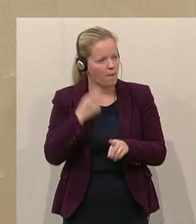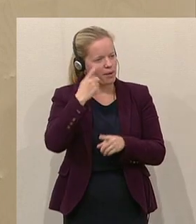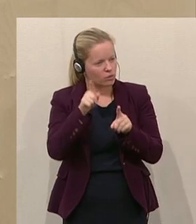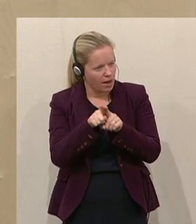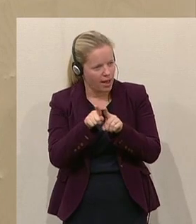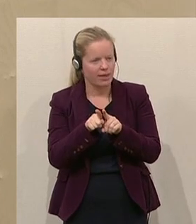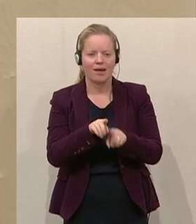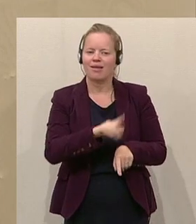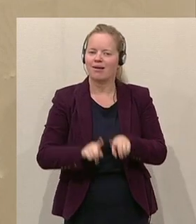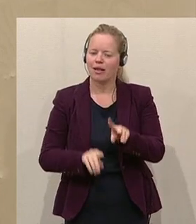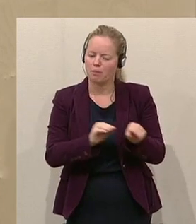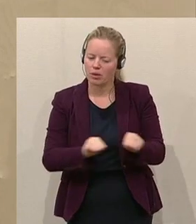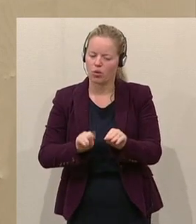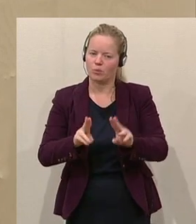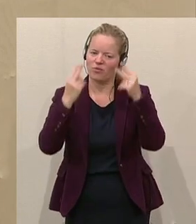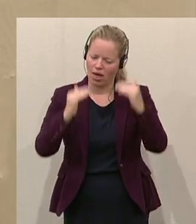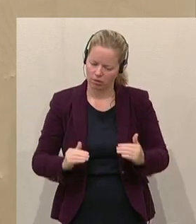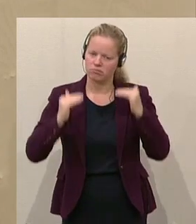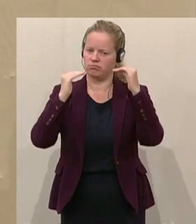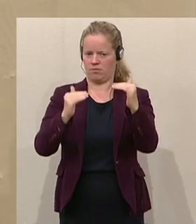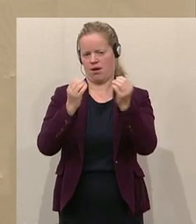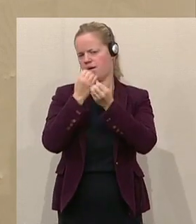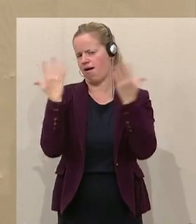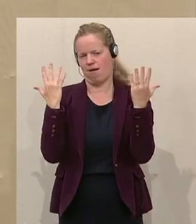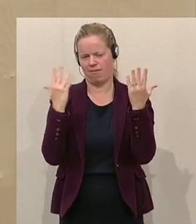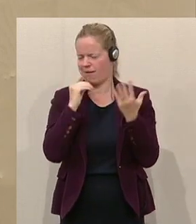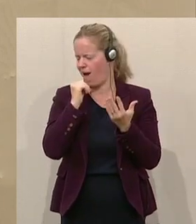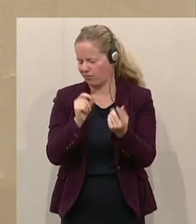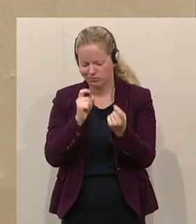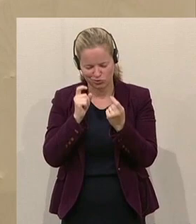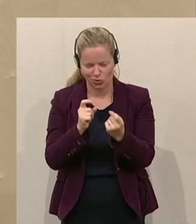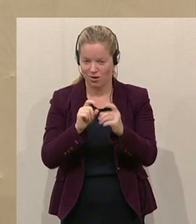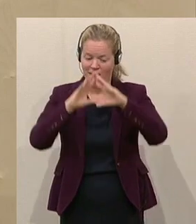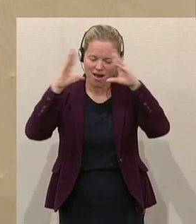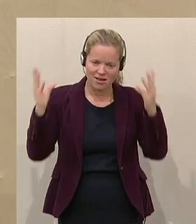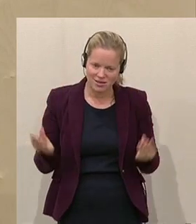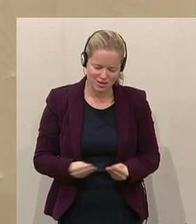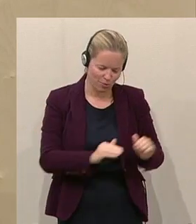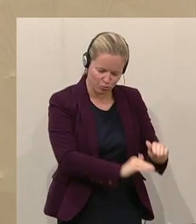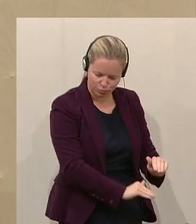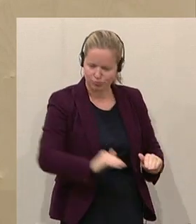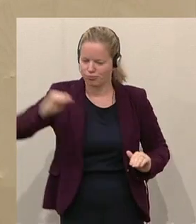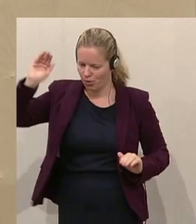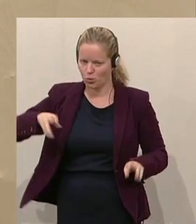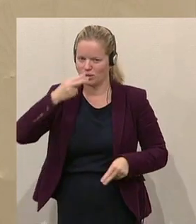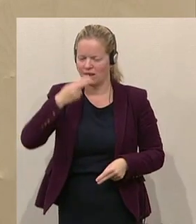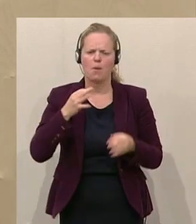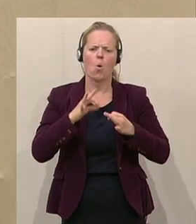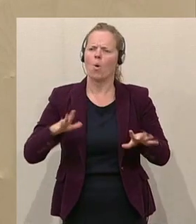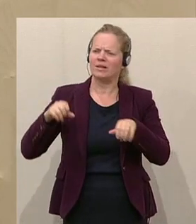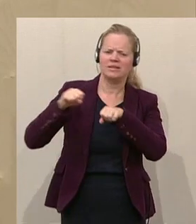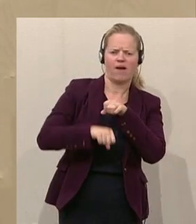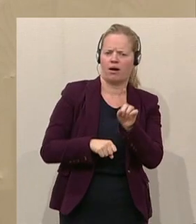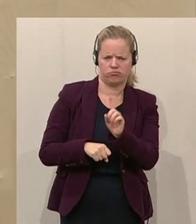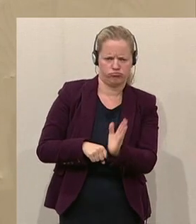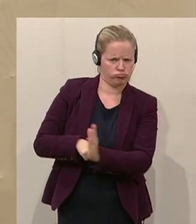Elementarpädagogik entsprechend aufwerten muss. Das ist überhaupt keine Frage, weil das natürlich ein gesamtheitlich zu sehen ist, wie gesagt, aber ohne Zwang. Und was sicher